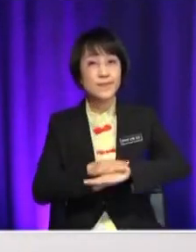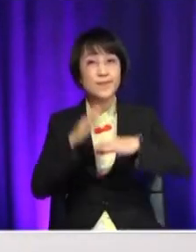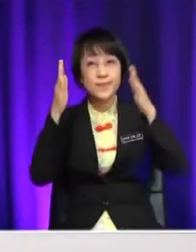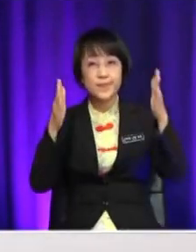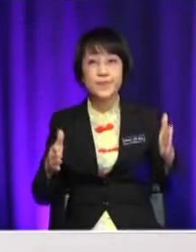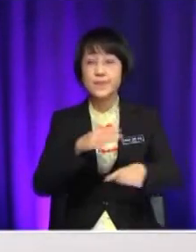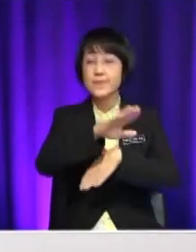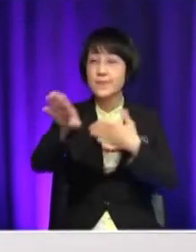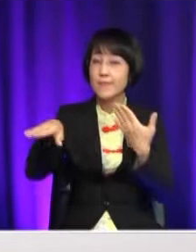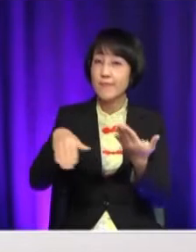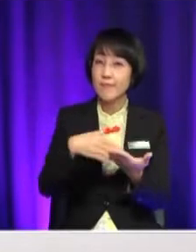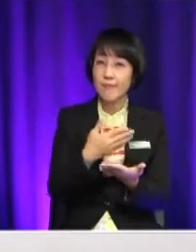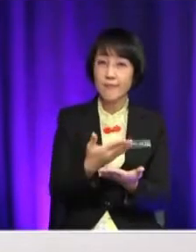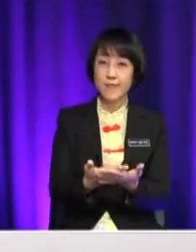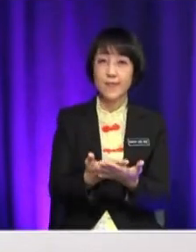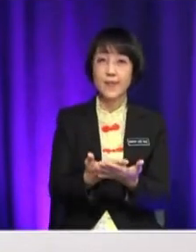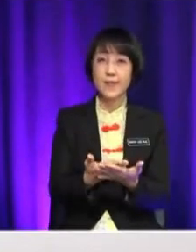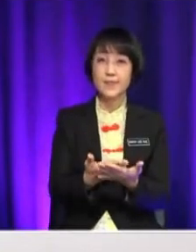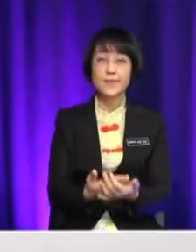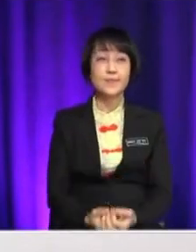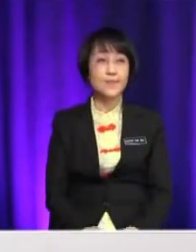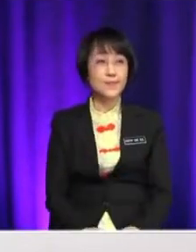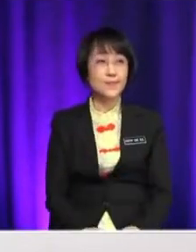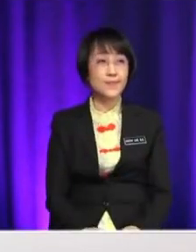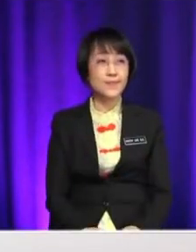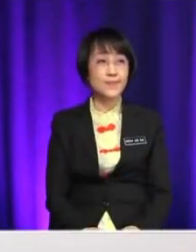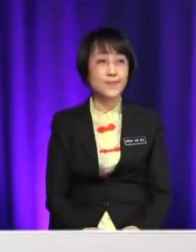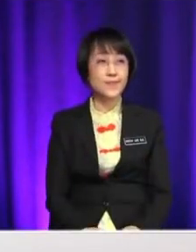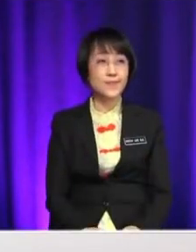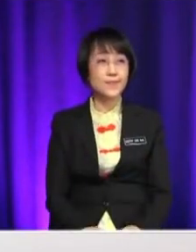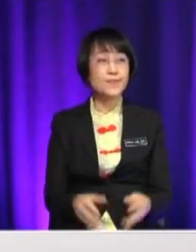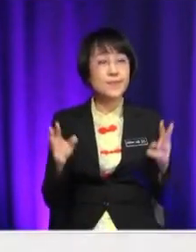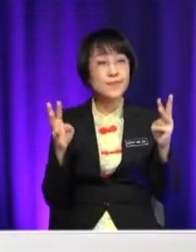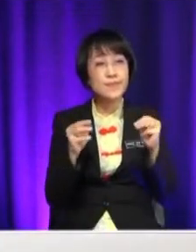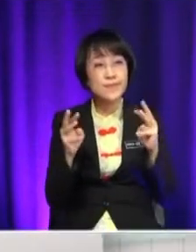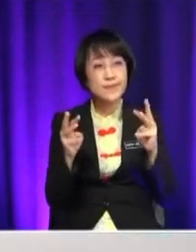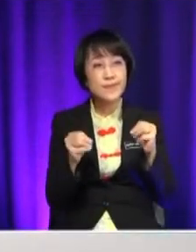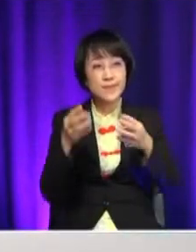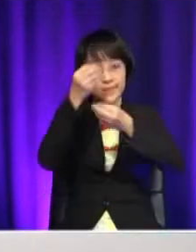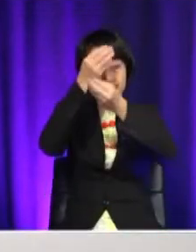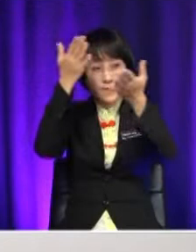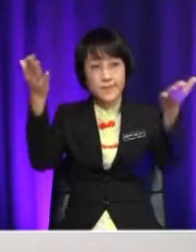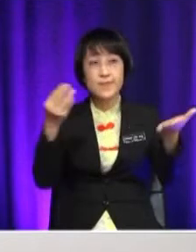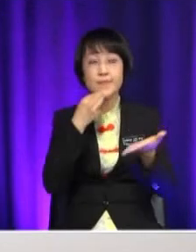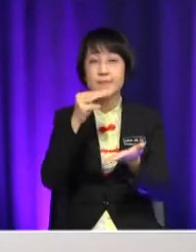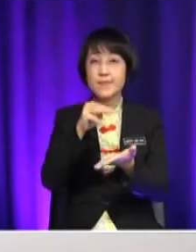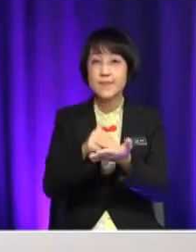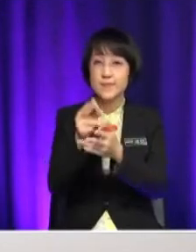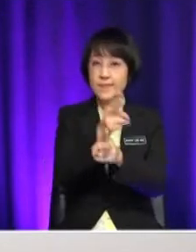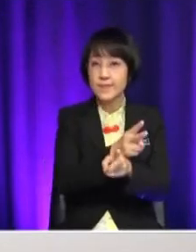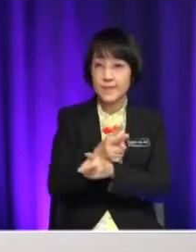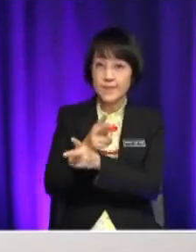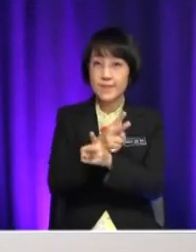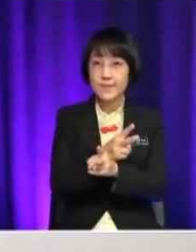setia berada di hadapan kaca televisyen. Maudhu forum kita berkisar tema Sebarkan Mesej Lestarikan